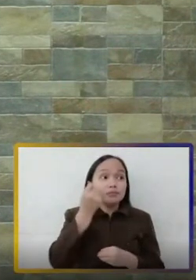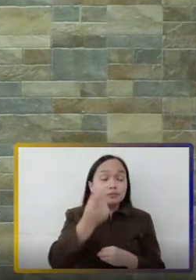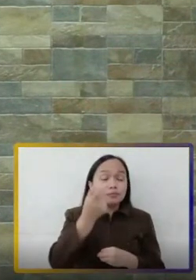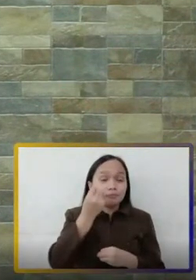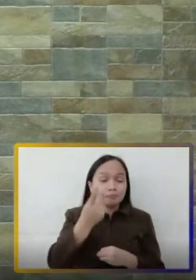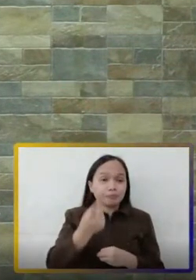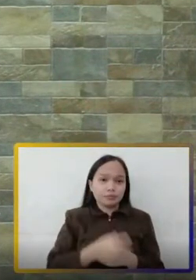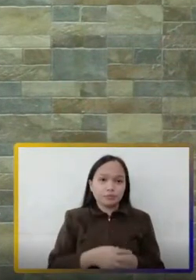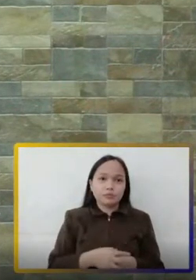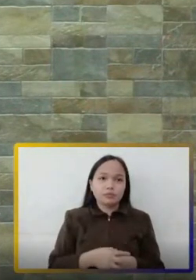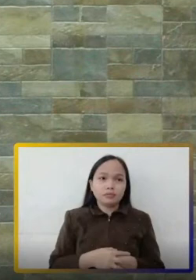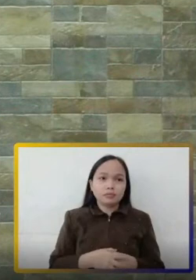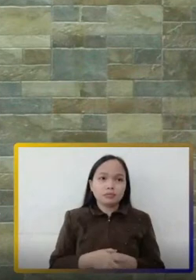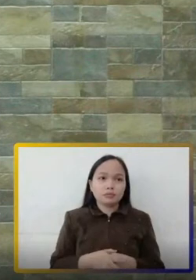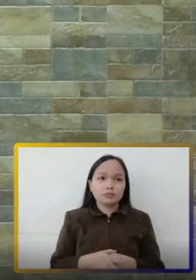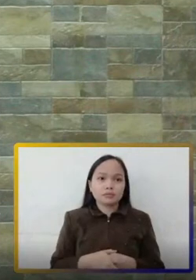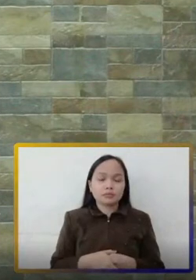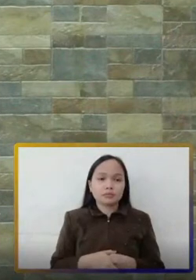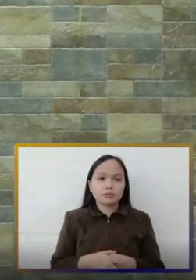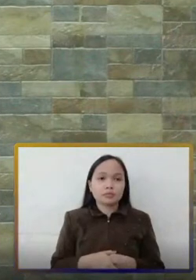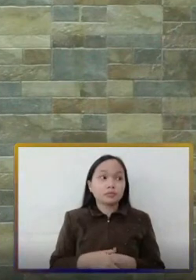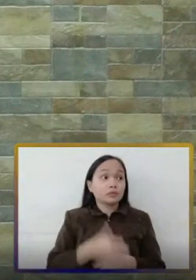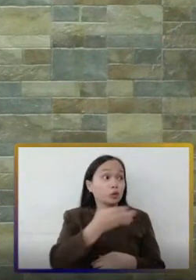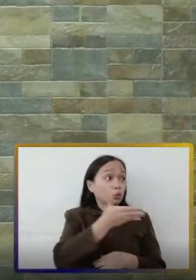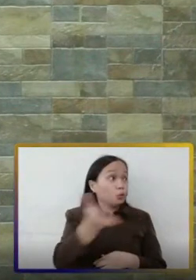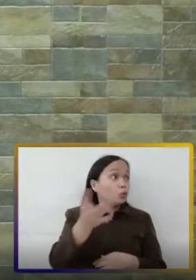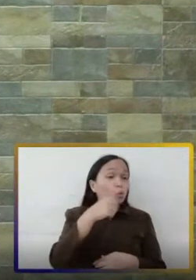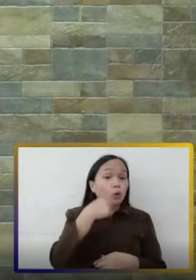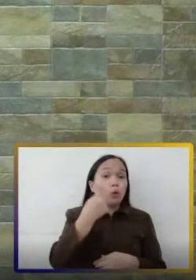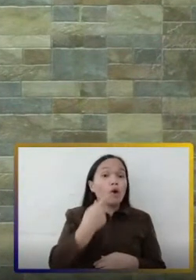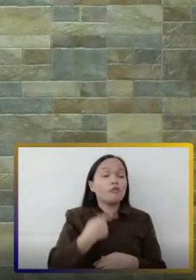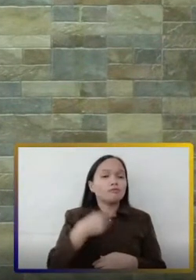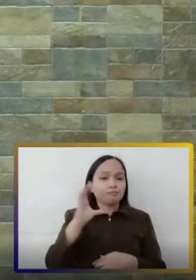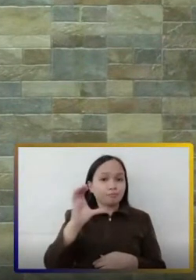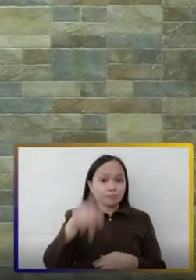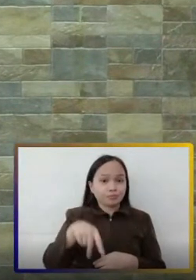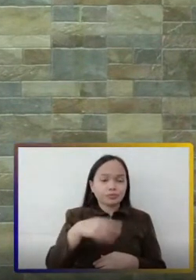nagagawa. Eto bang, let me ask you a question. Kayo mga may cellphone, or let's be